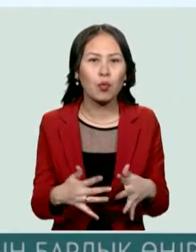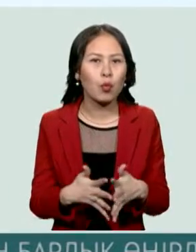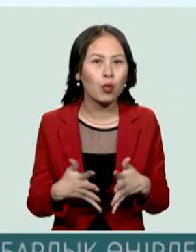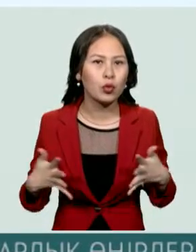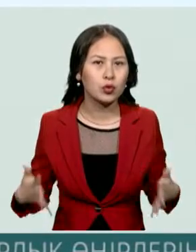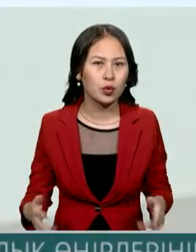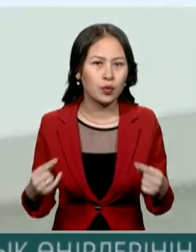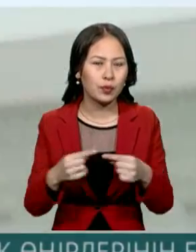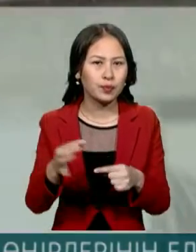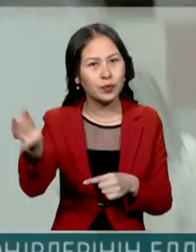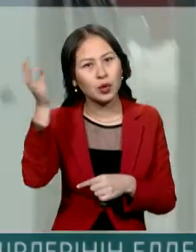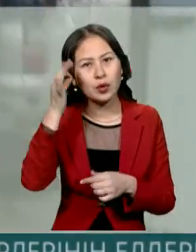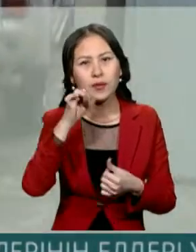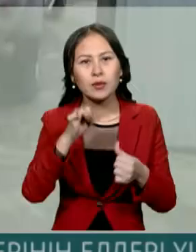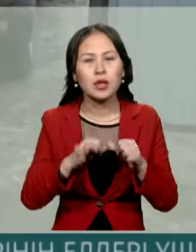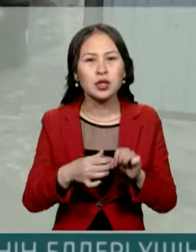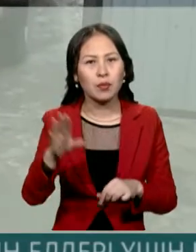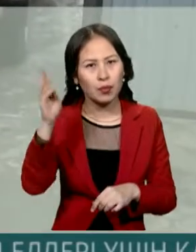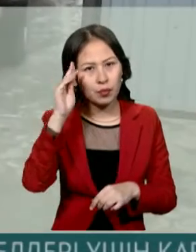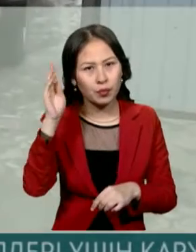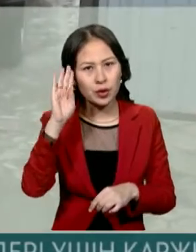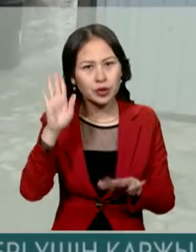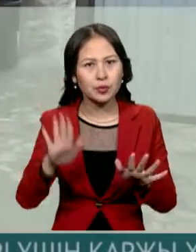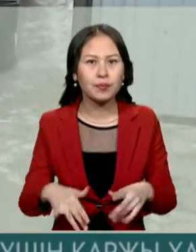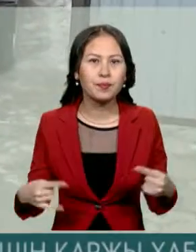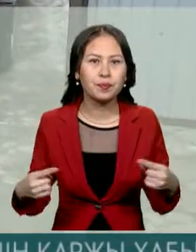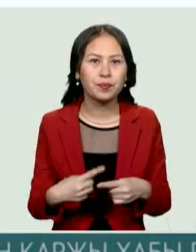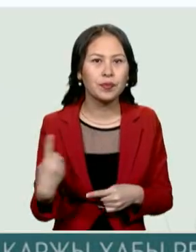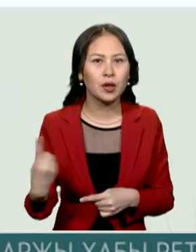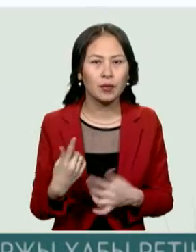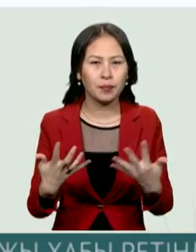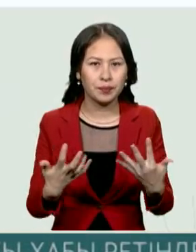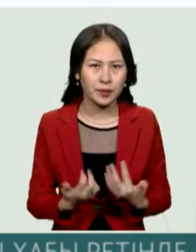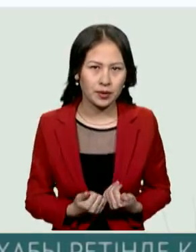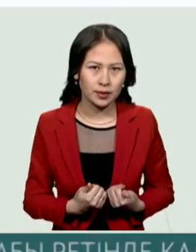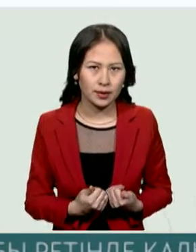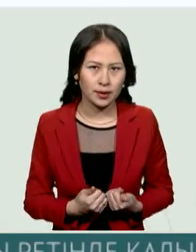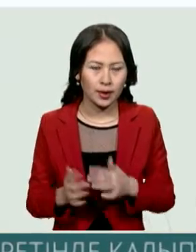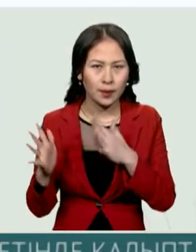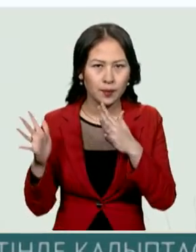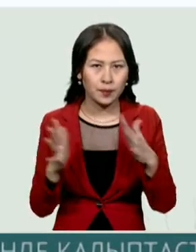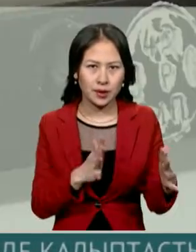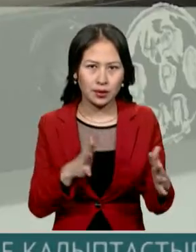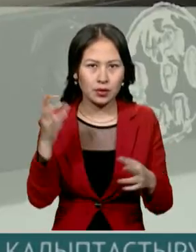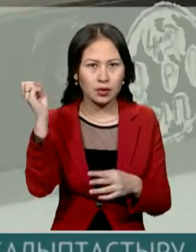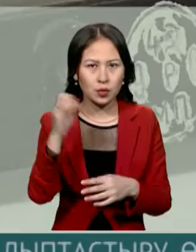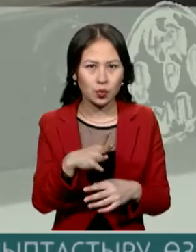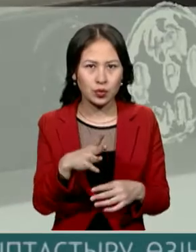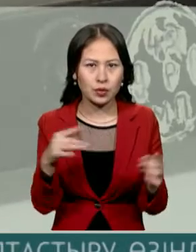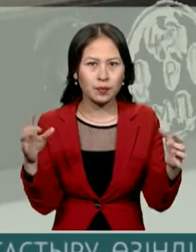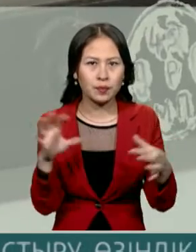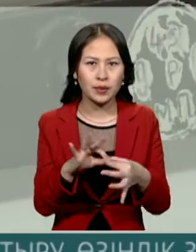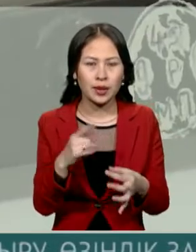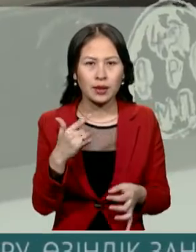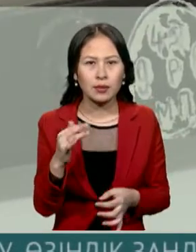жоғары. Осыны ескерген өнертапқыш жігіттің алғаш қолға алғаны мына жел қуаты мен күн сәулесін қабат тұтынатын гибрид